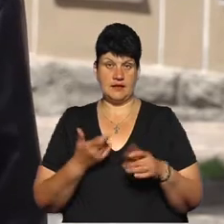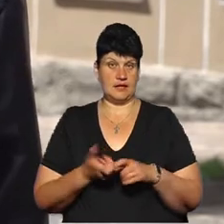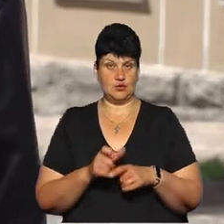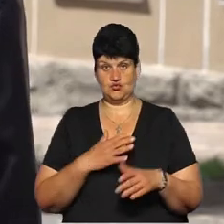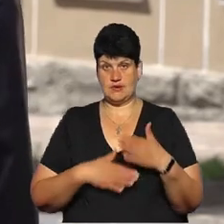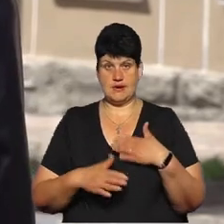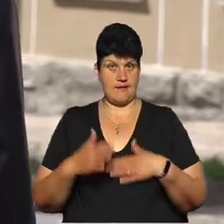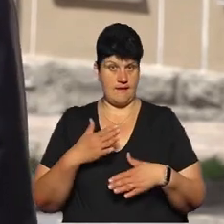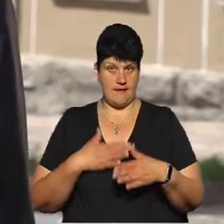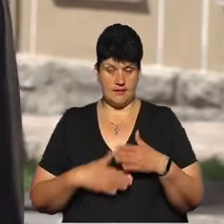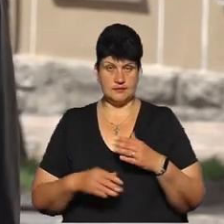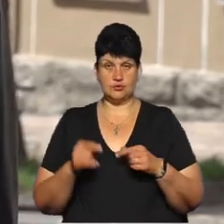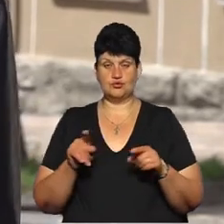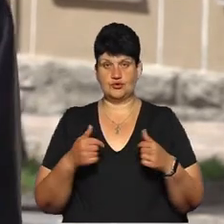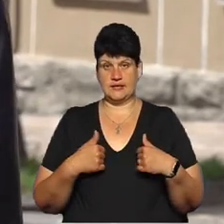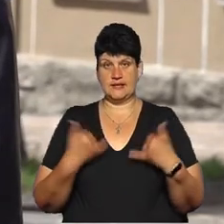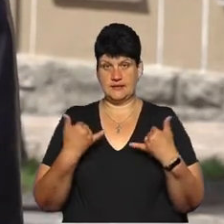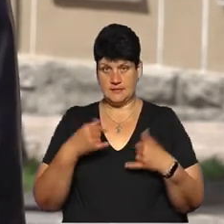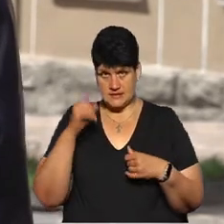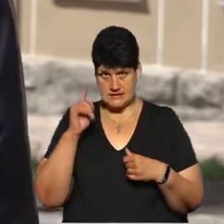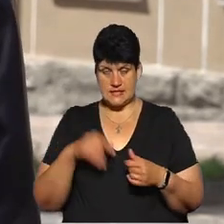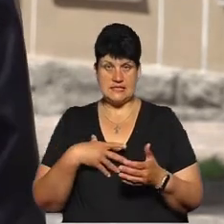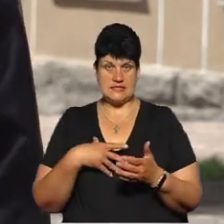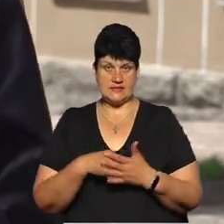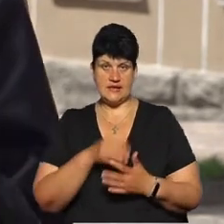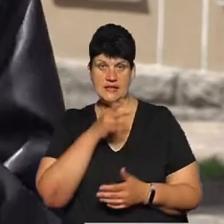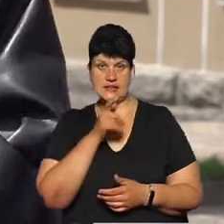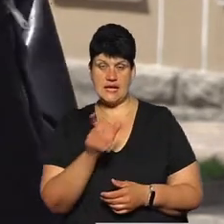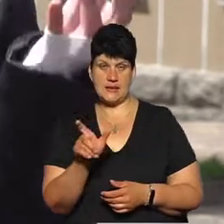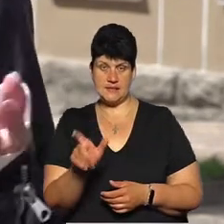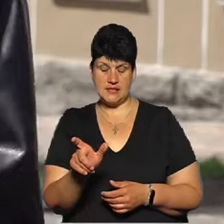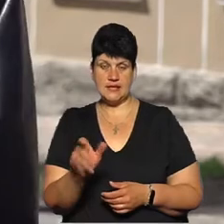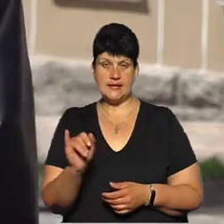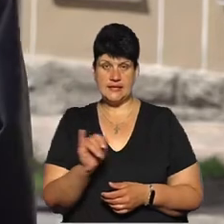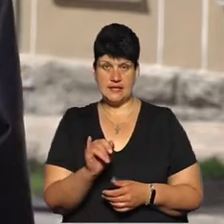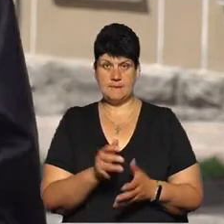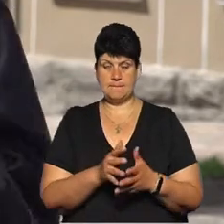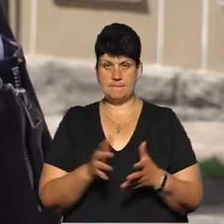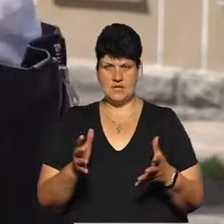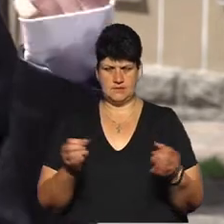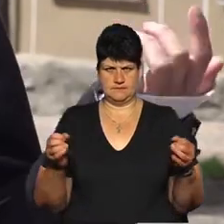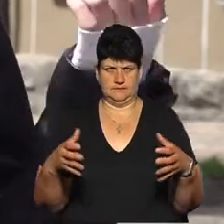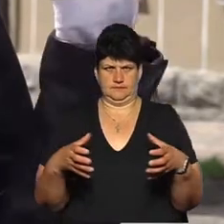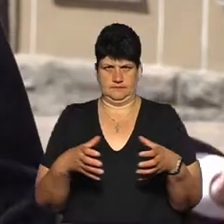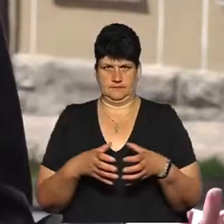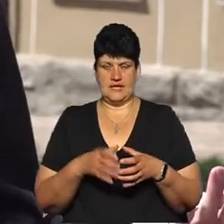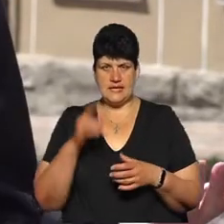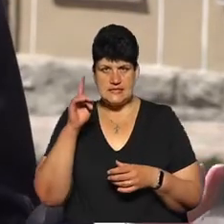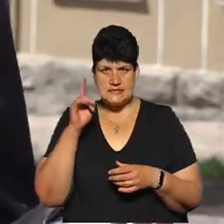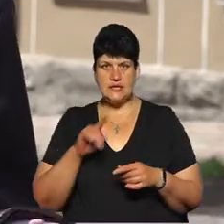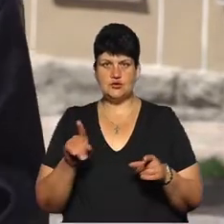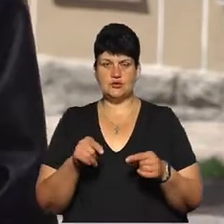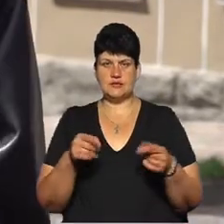тому що нарешті я тепер знаю свій термін, я більш мобілізувалася, тобто я знаю, що мені